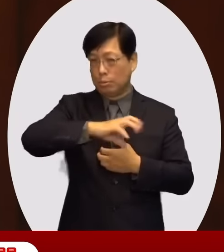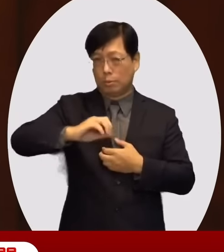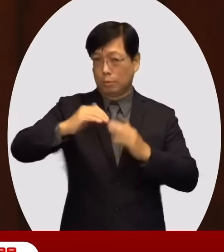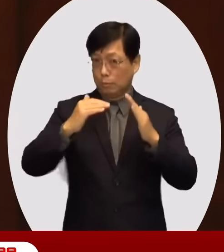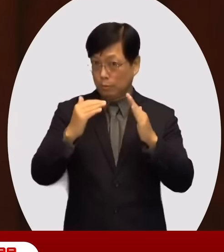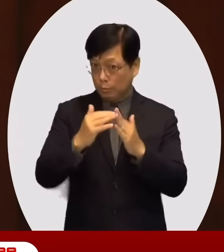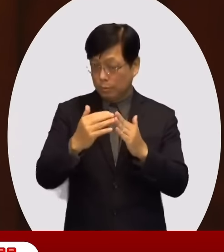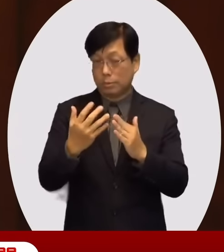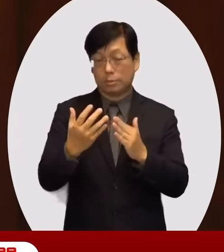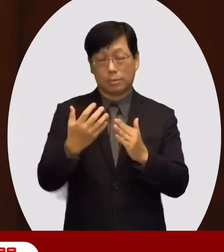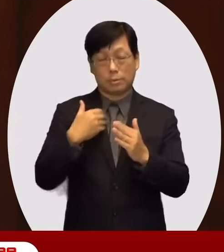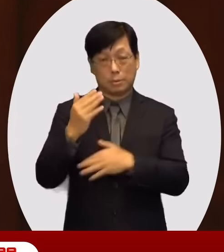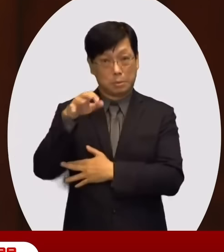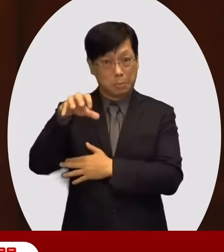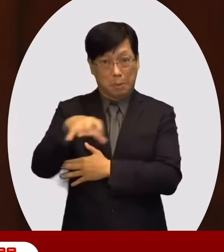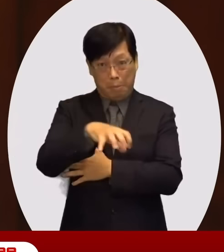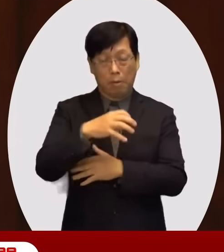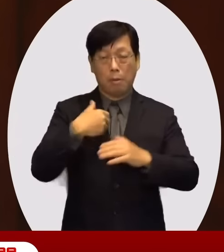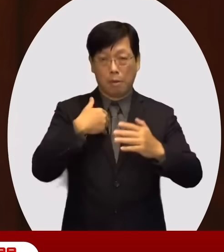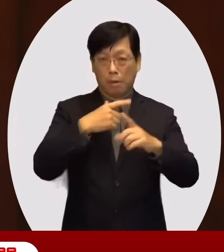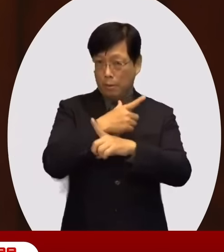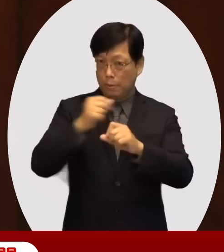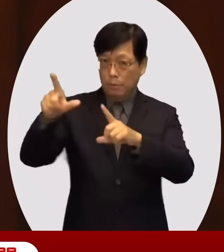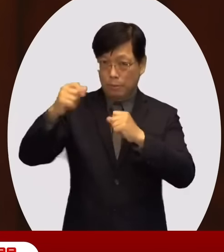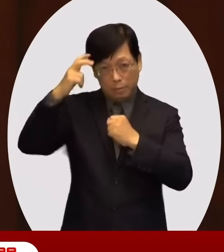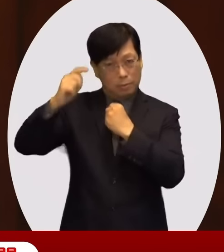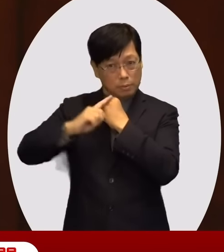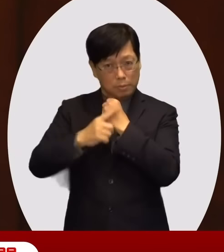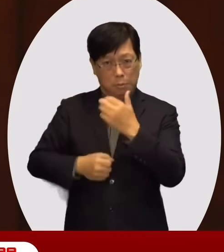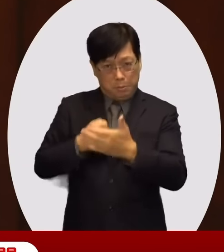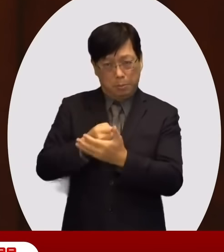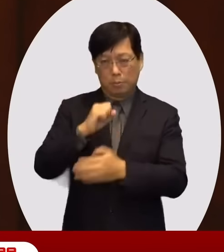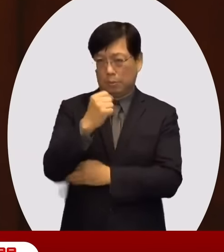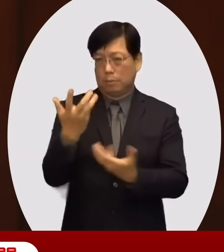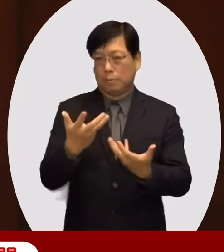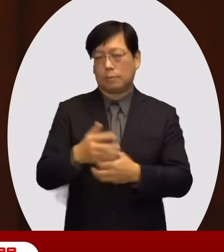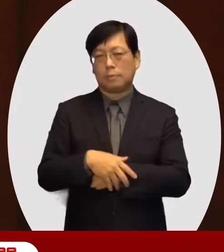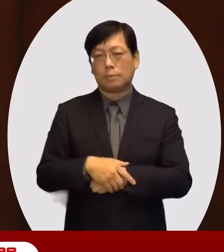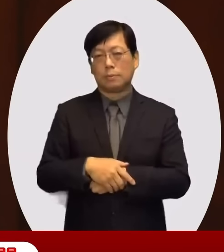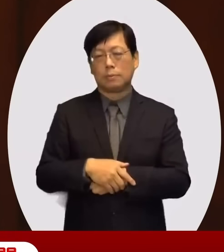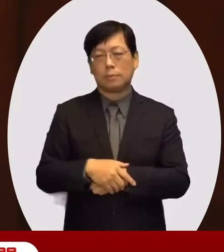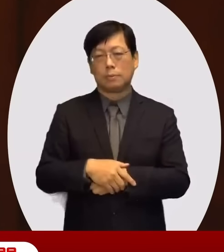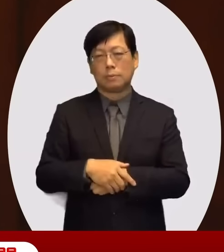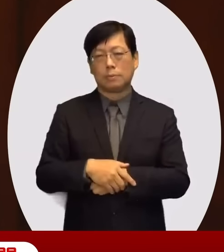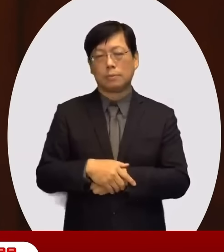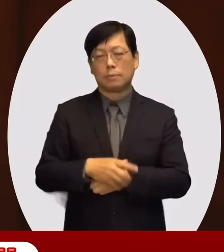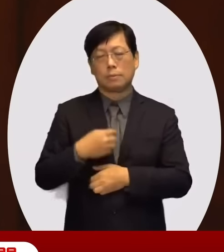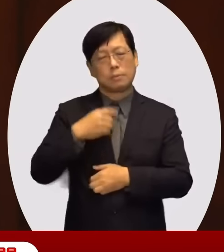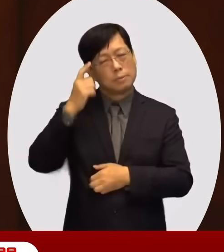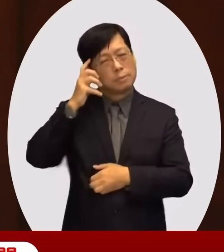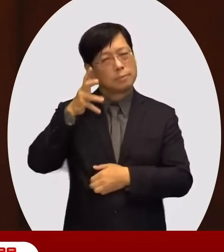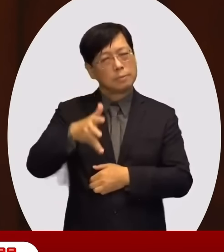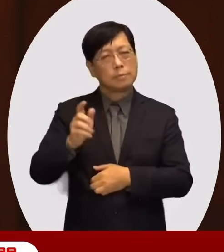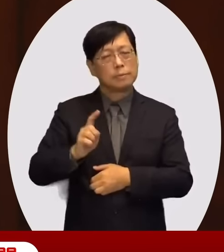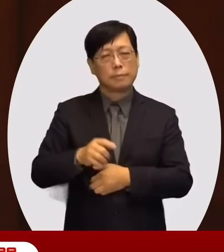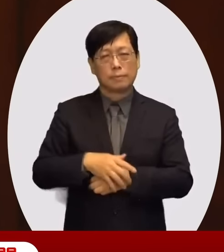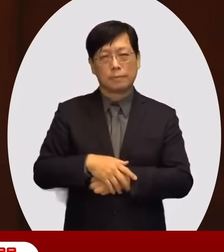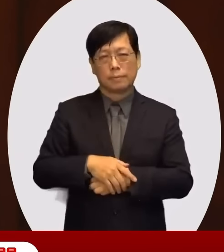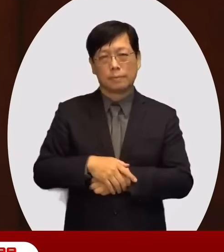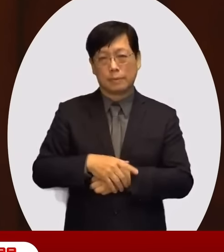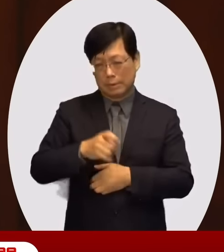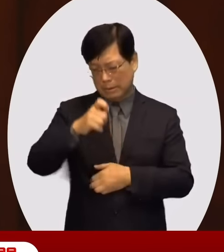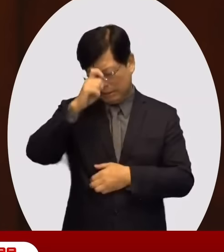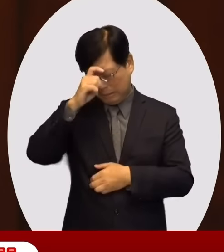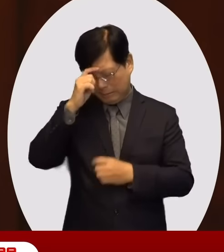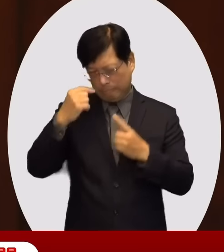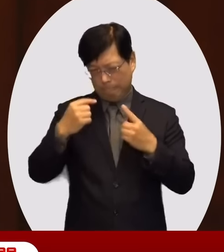力机关都应该要遵守宪法的这个忠诚义务。那我想请教的是说，为了要让辩论